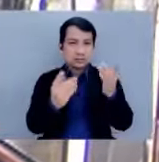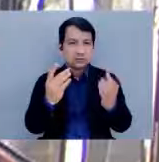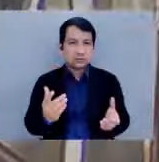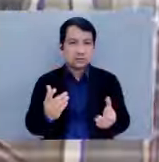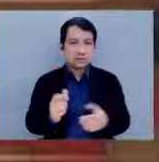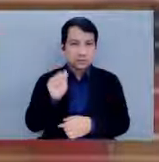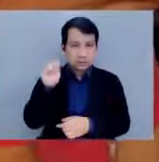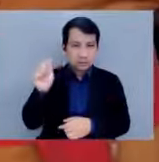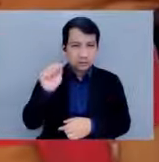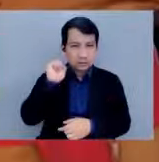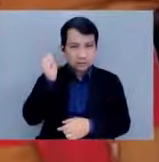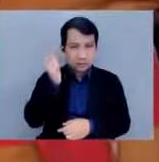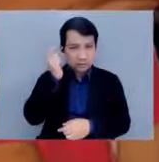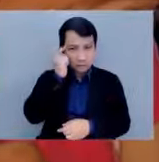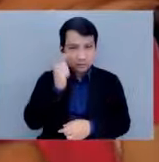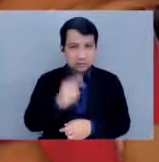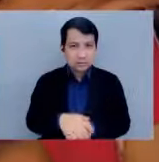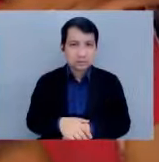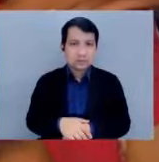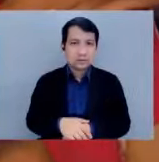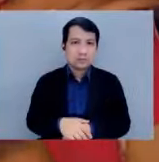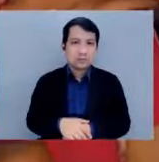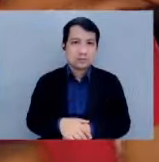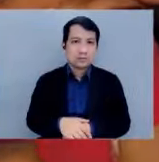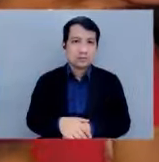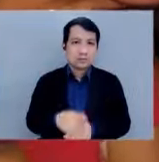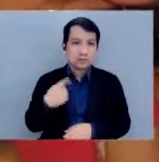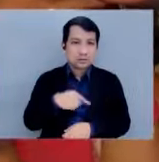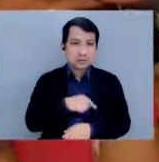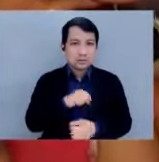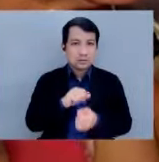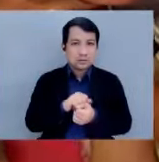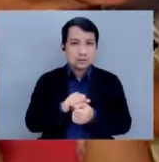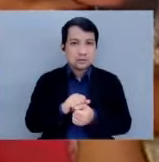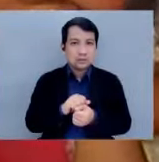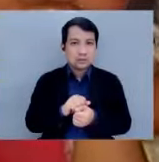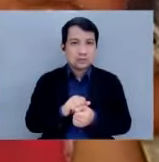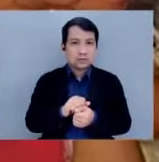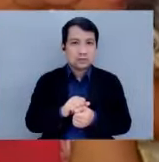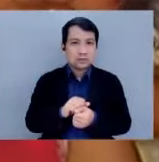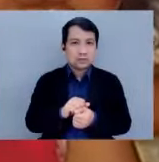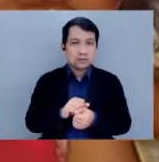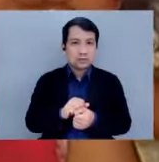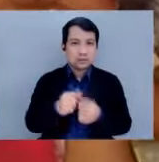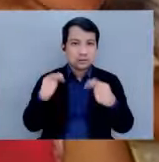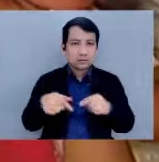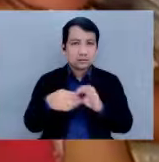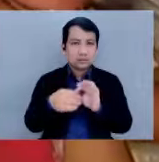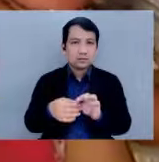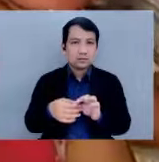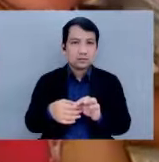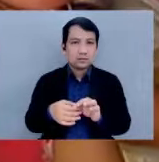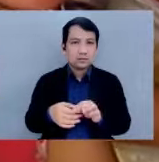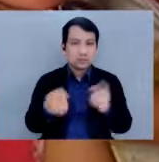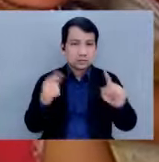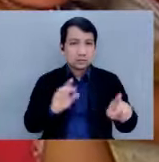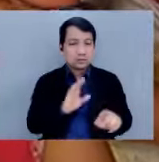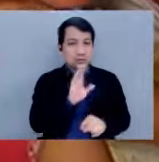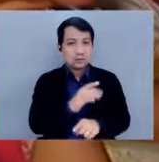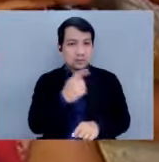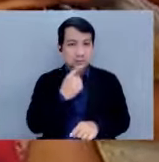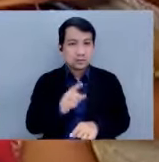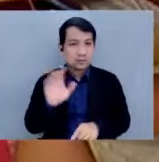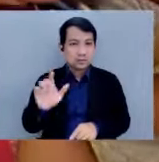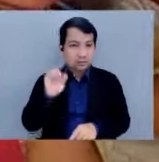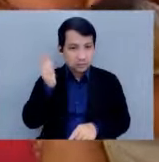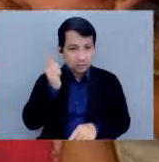gobyerno. Lahat tayong mamamayang Pilipino, maralit ang mamamayang Pilipino apektado sa mga nangyayaring yan. Dahil sa ng gobyerno